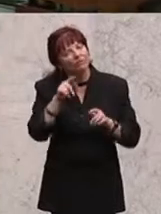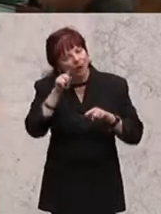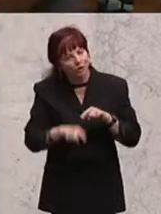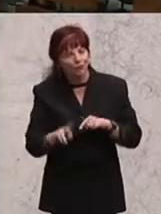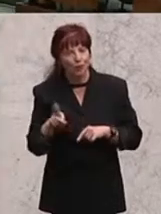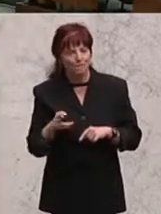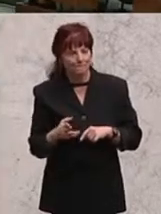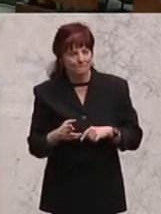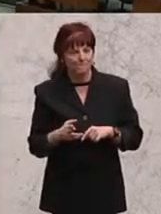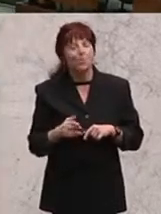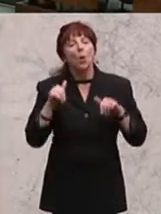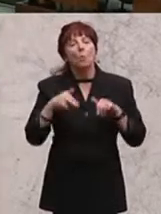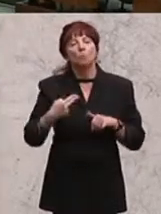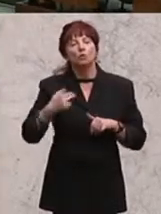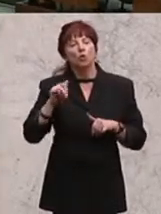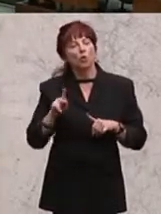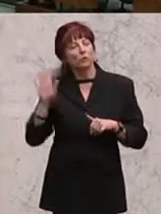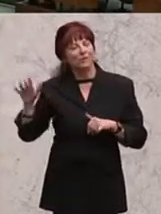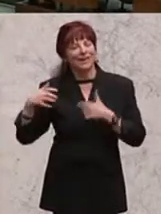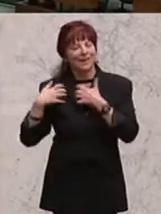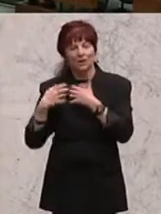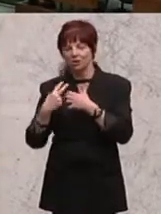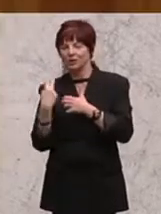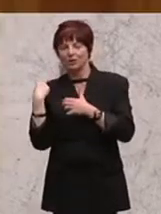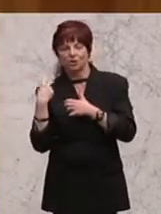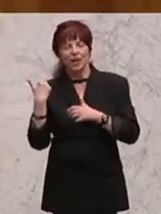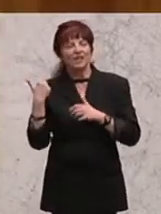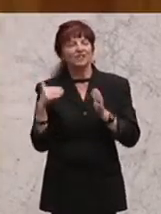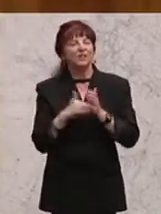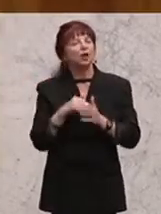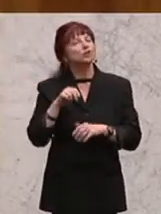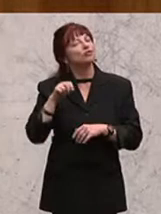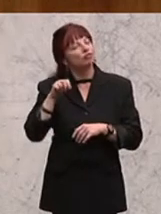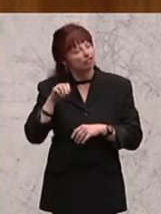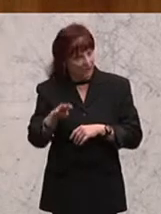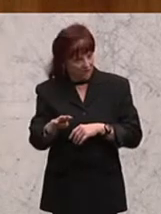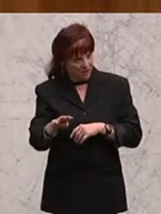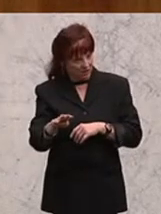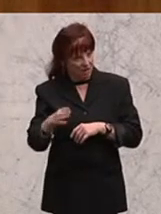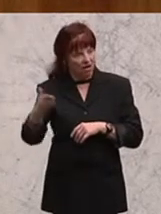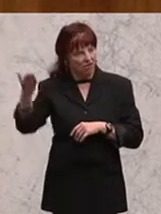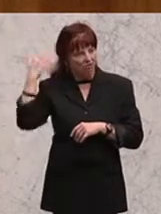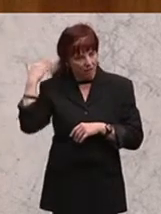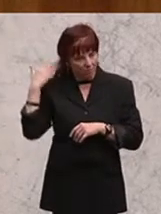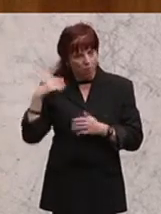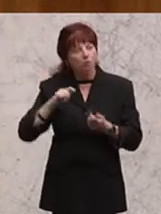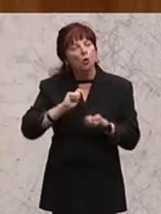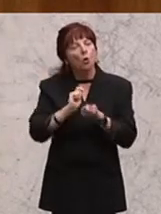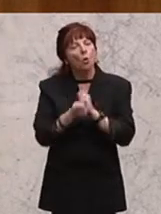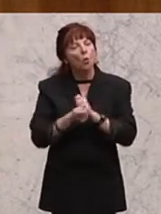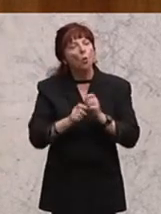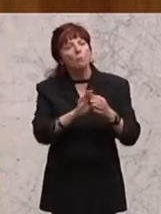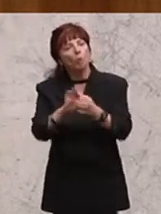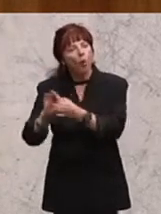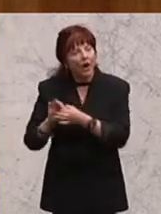Geschichte eintauchen, der Hypo. Als im Jahr 2014 die Reorganisation der HB